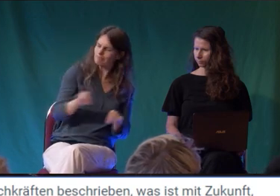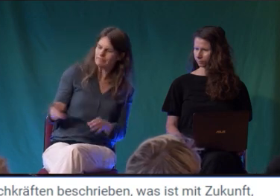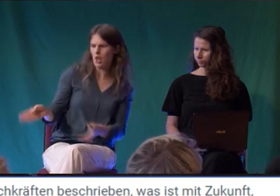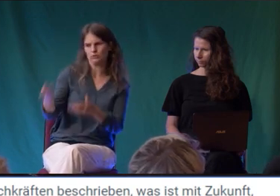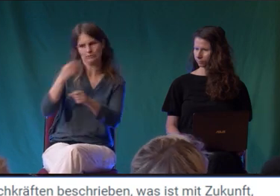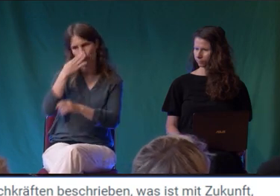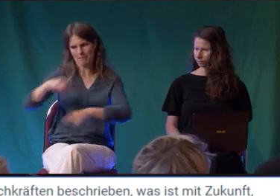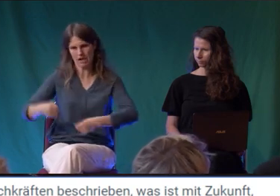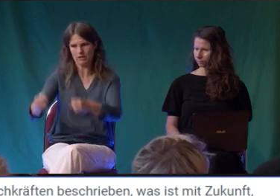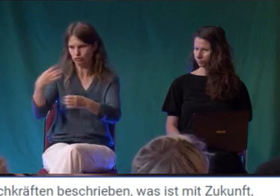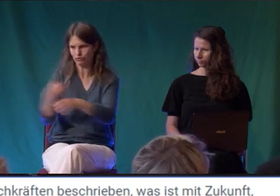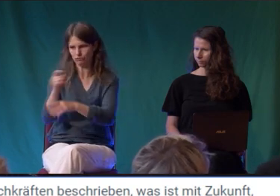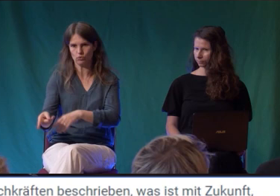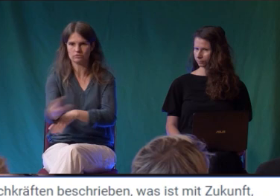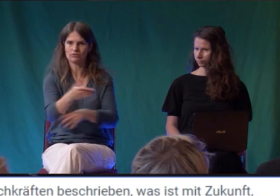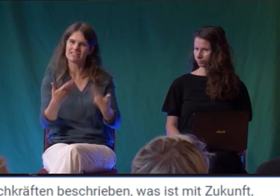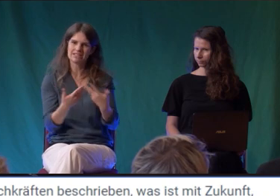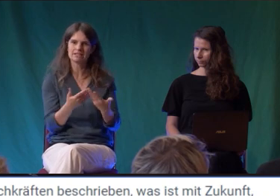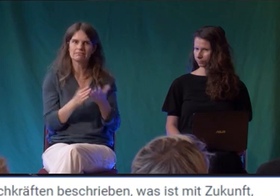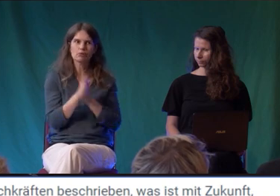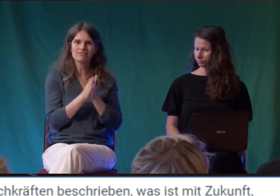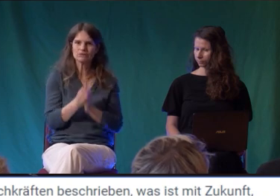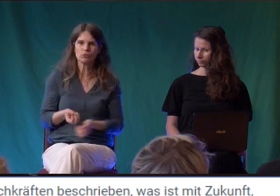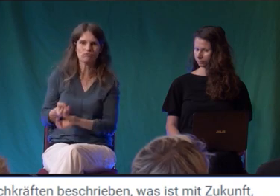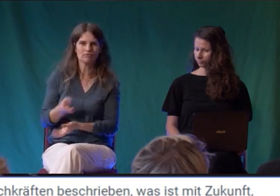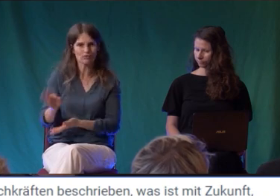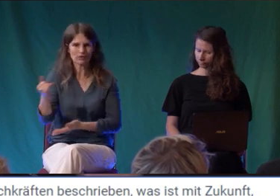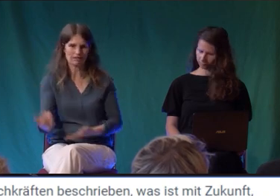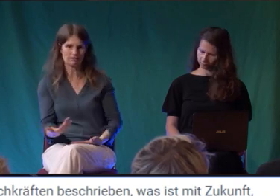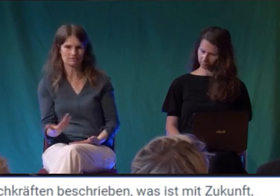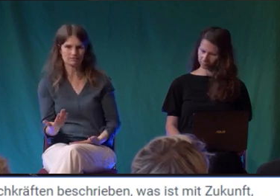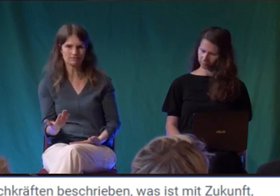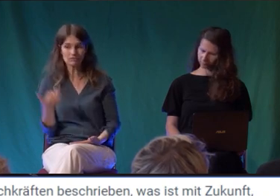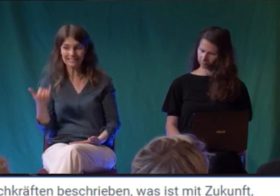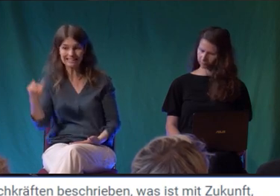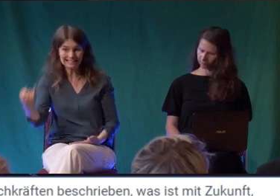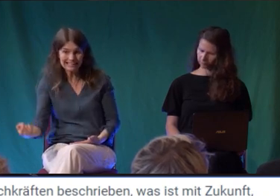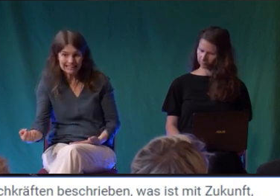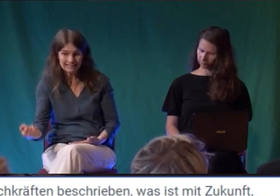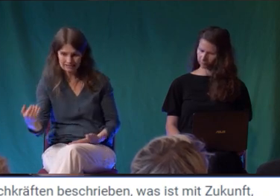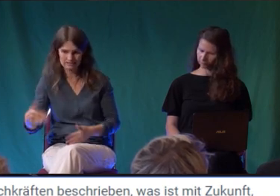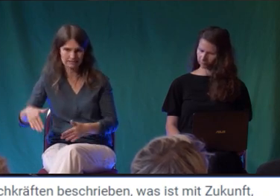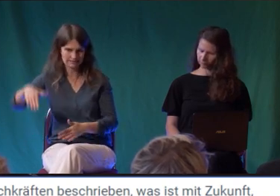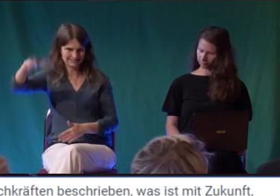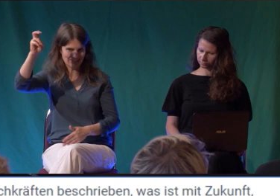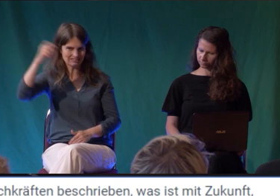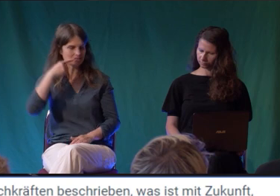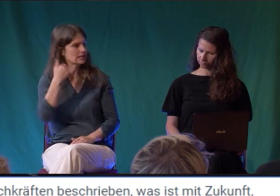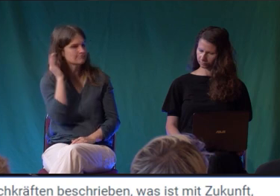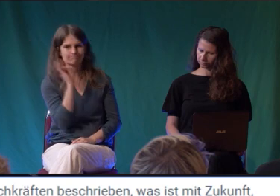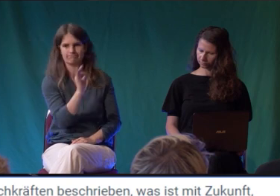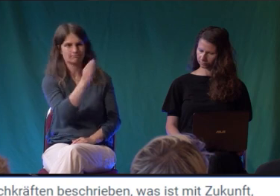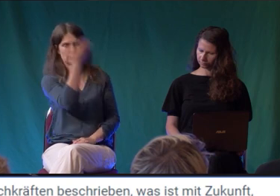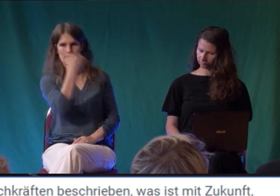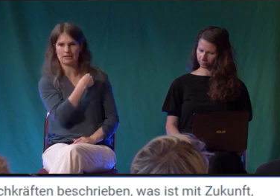mit übernommen und die Tochter da ermutigt und heute in der Rückschau sagt die das war total gut ich habe jetzt eine Ausbildung abgeschlossen ich bin